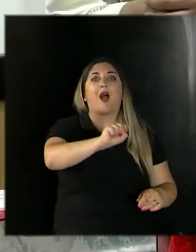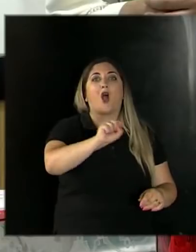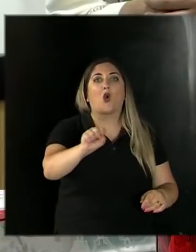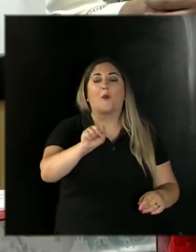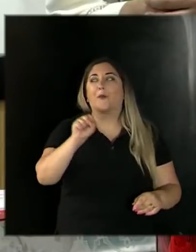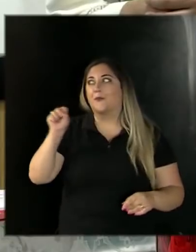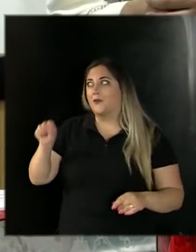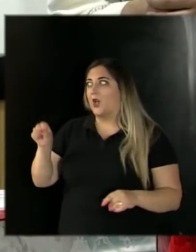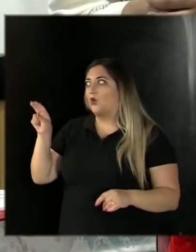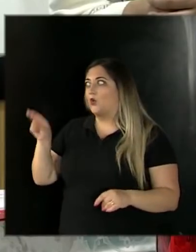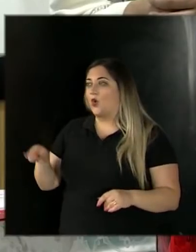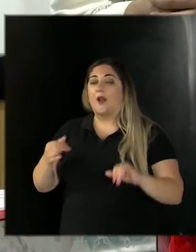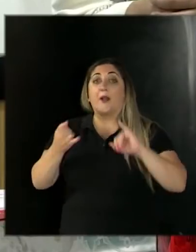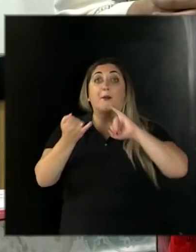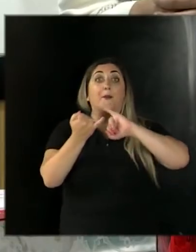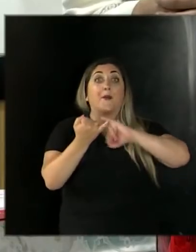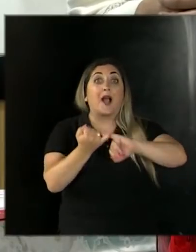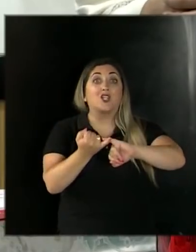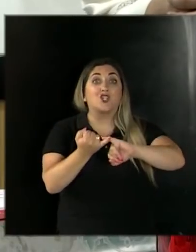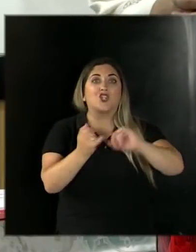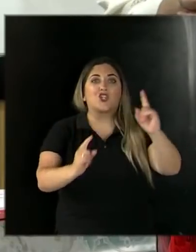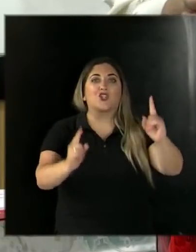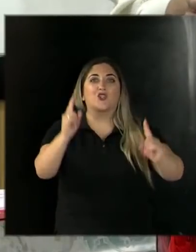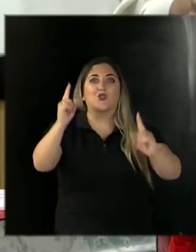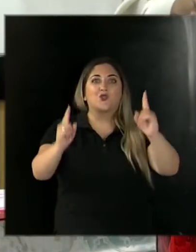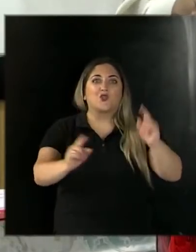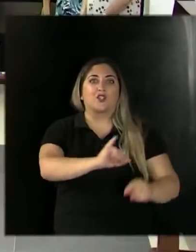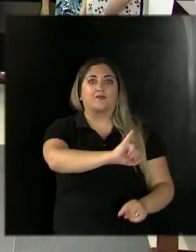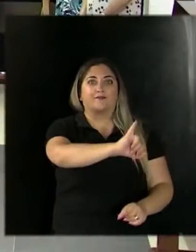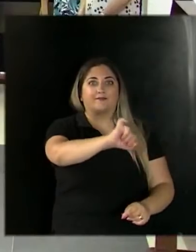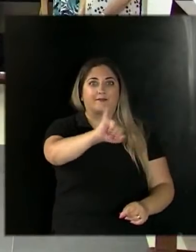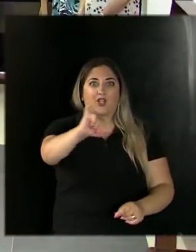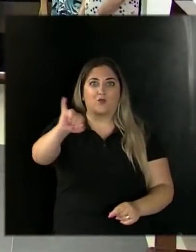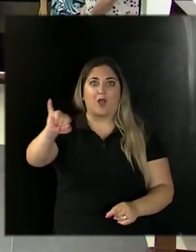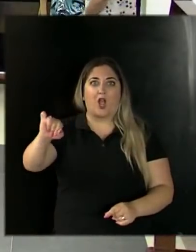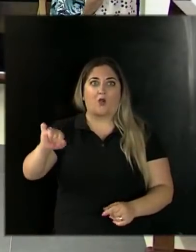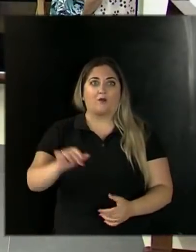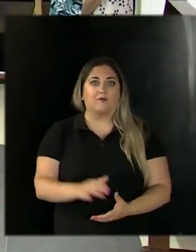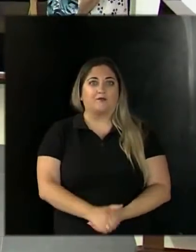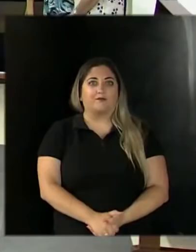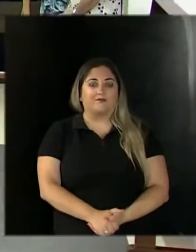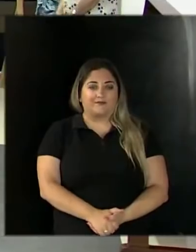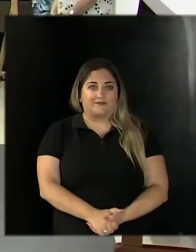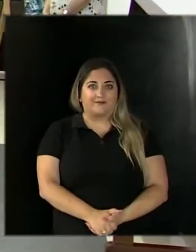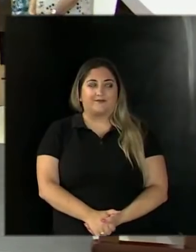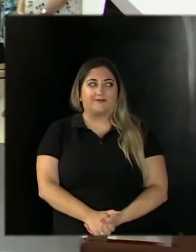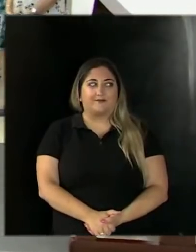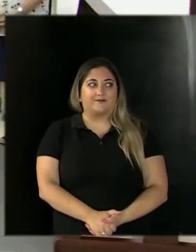magħkom. Għatu l-paċi lil xulxin.